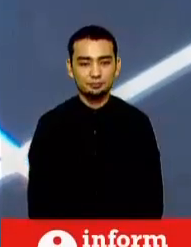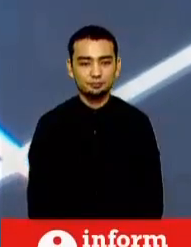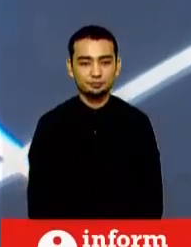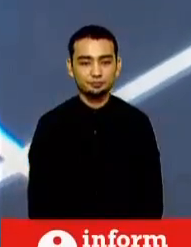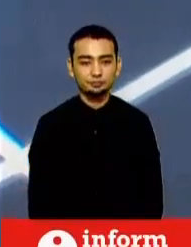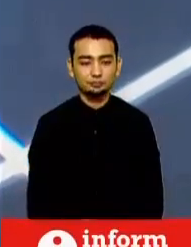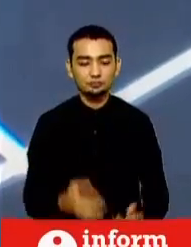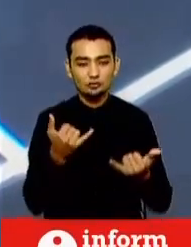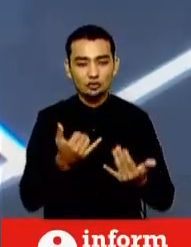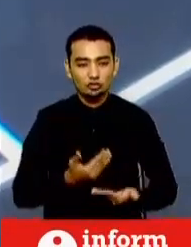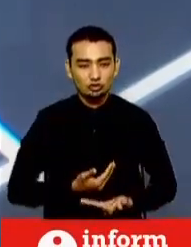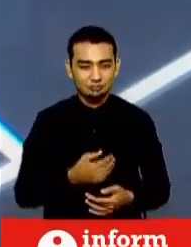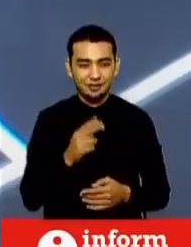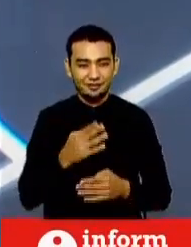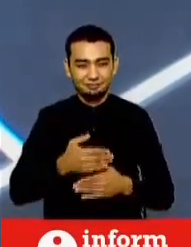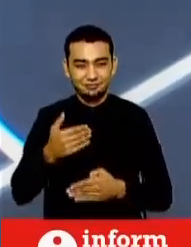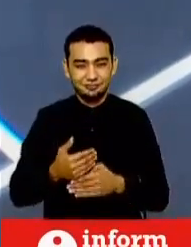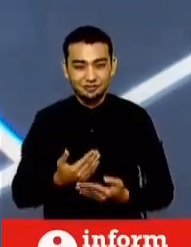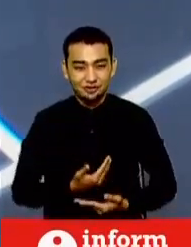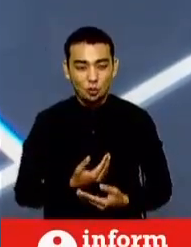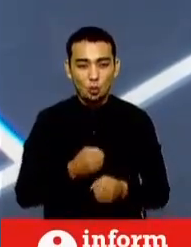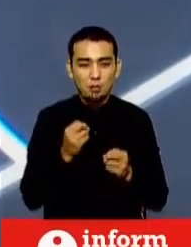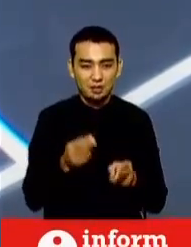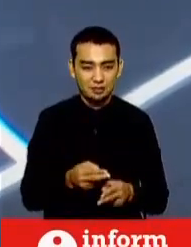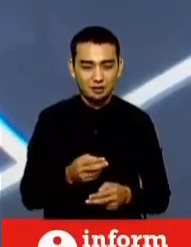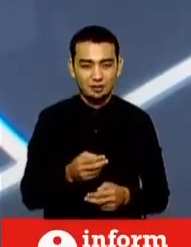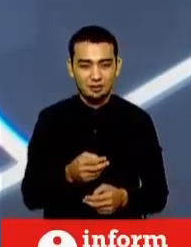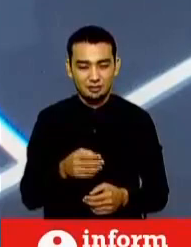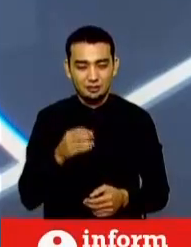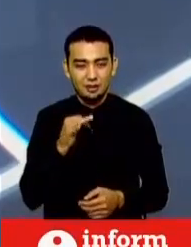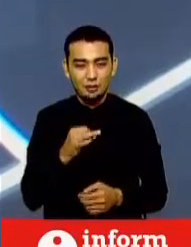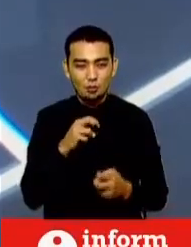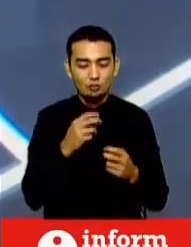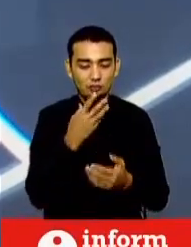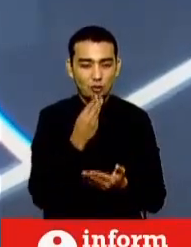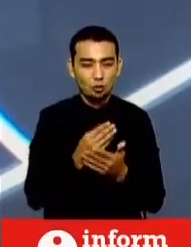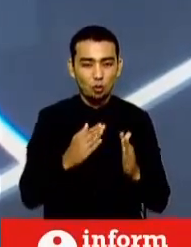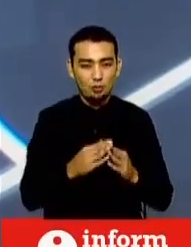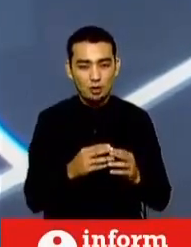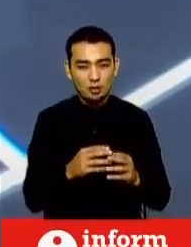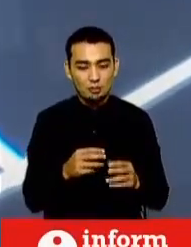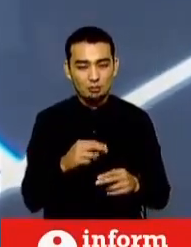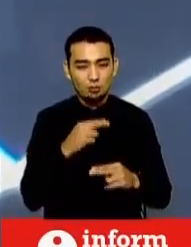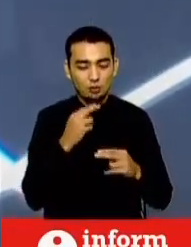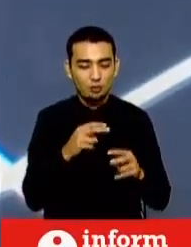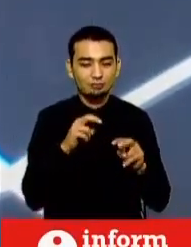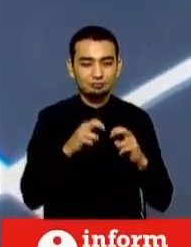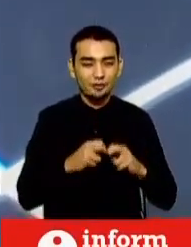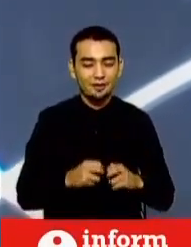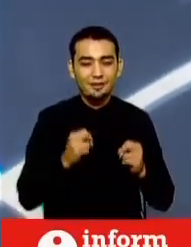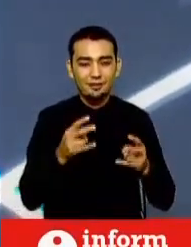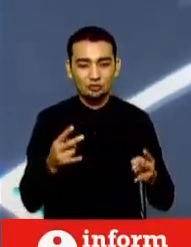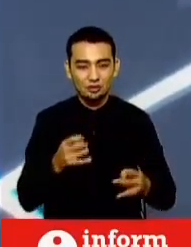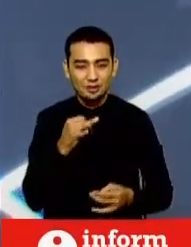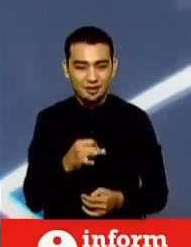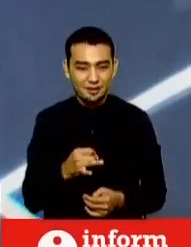получается сегодня жить в многоэтажках небезопасно Как можно проверить свой дом на защищенность от пожаров специалисты утверждают что это